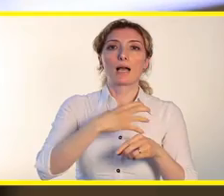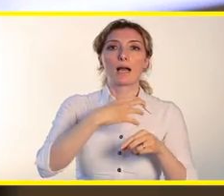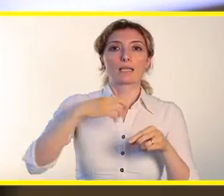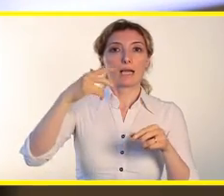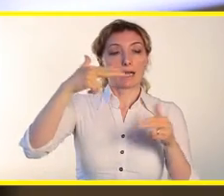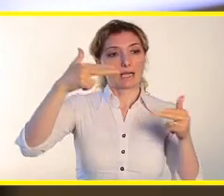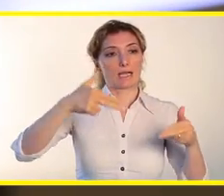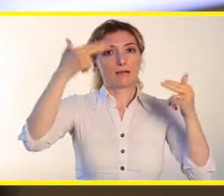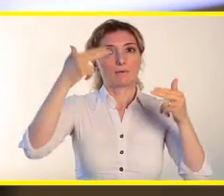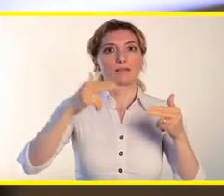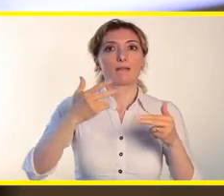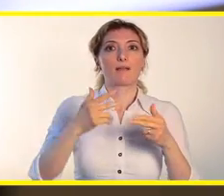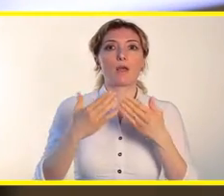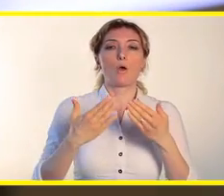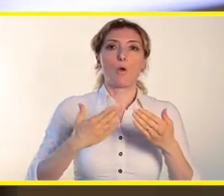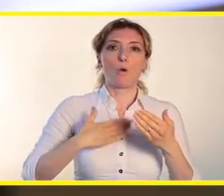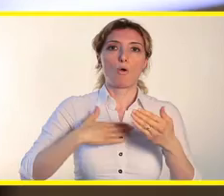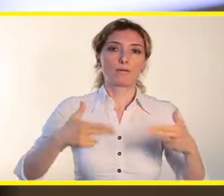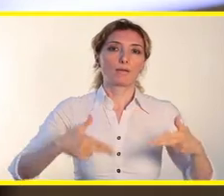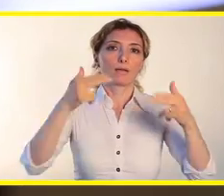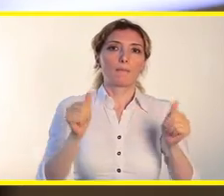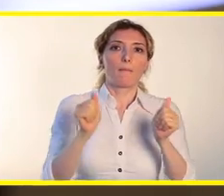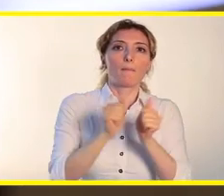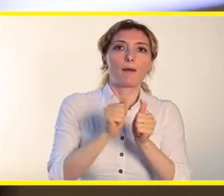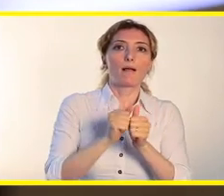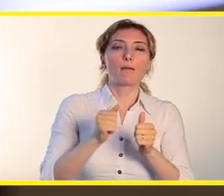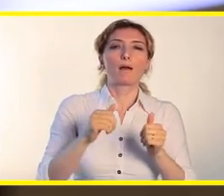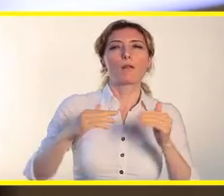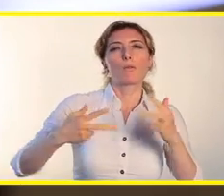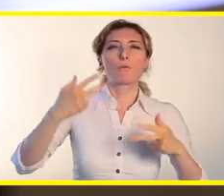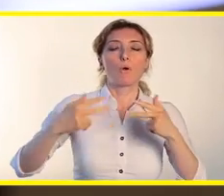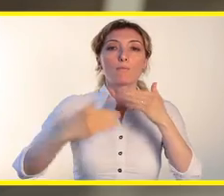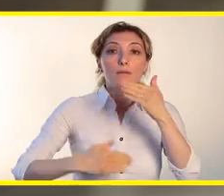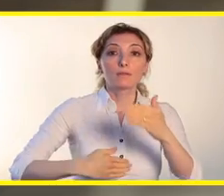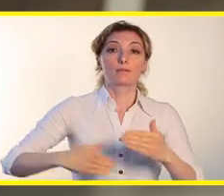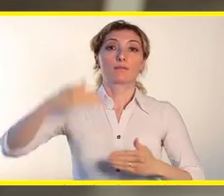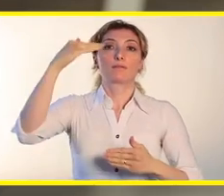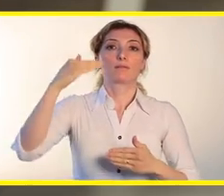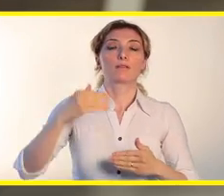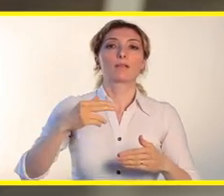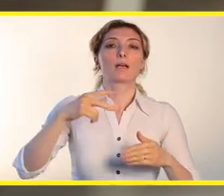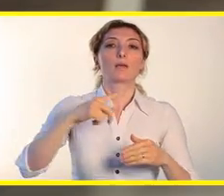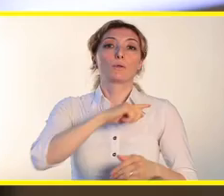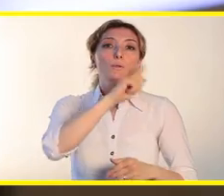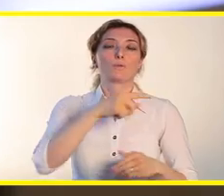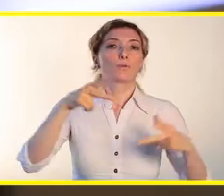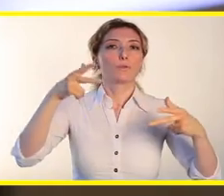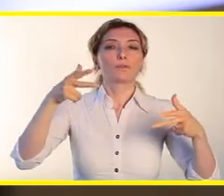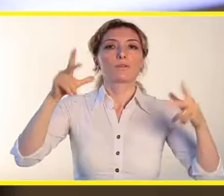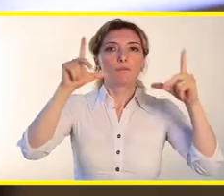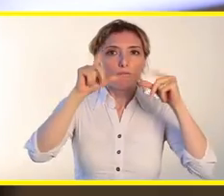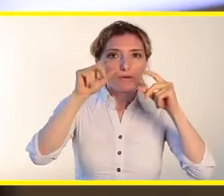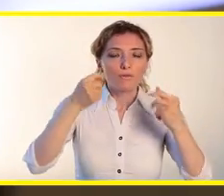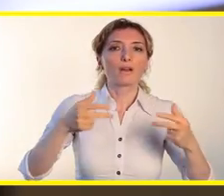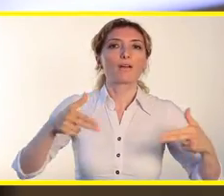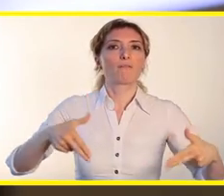ve ultrapiksel ön kamerası ile size standardın dışında üstün kalitede resim ve videolar vaat ediyor. M9 ile